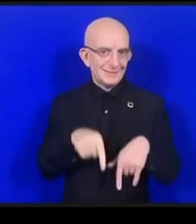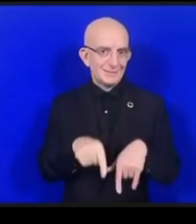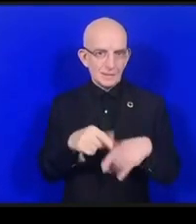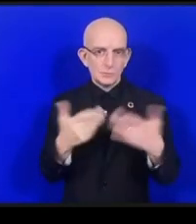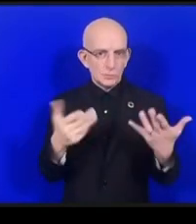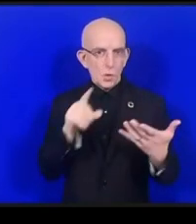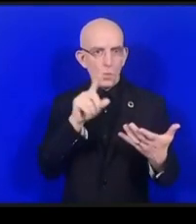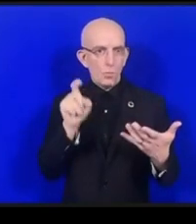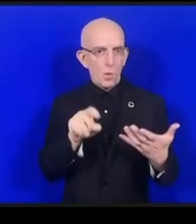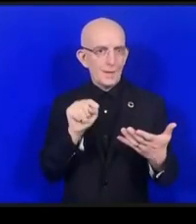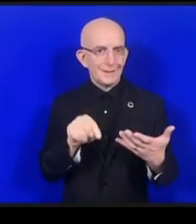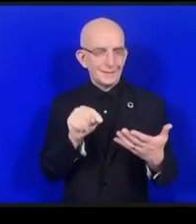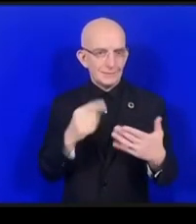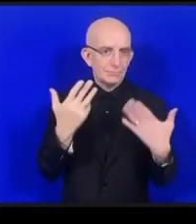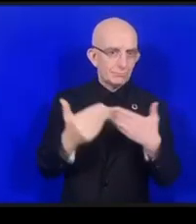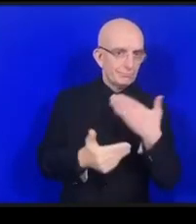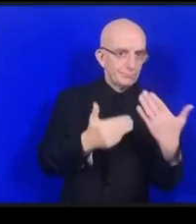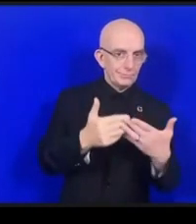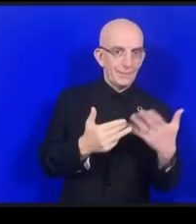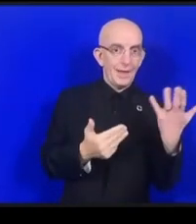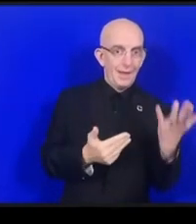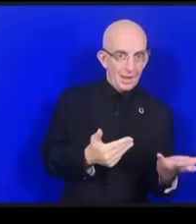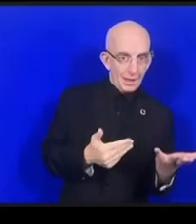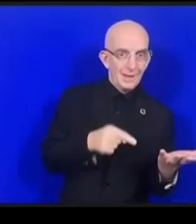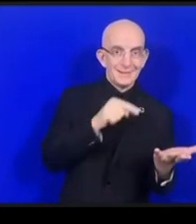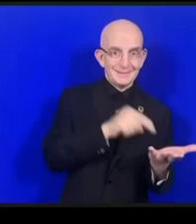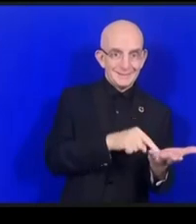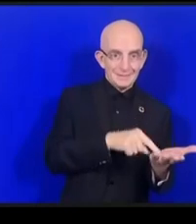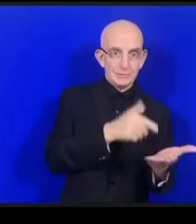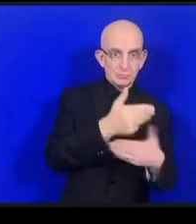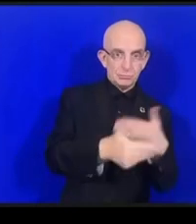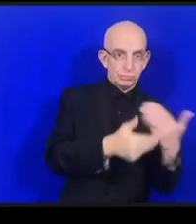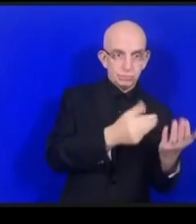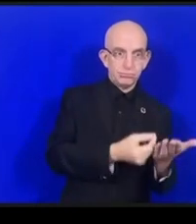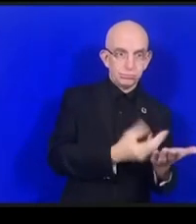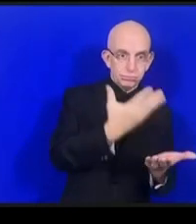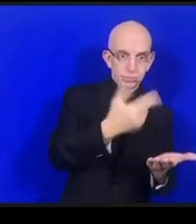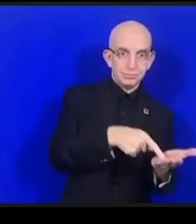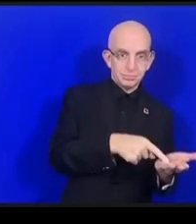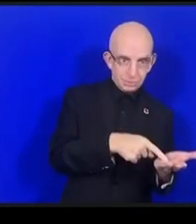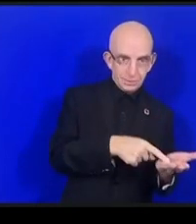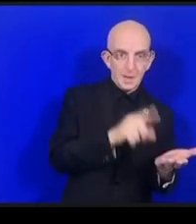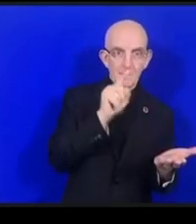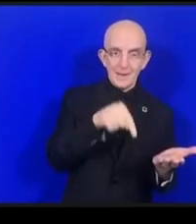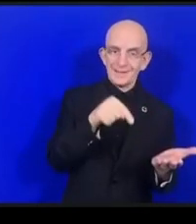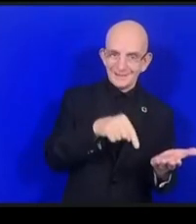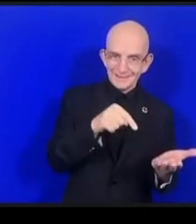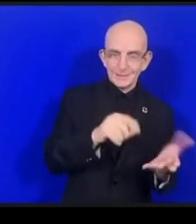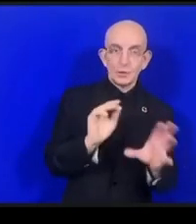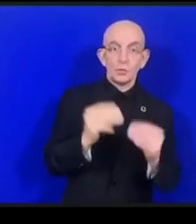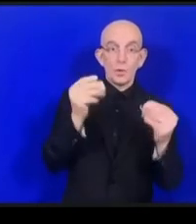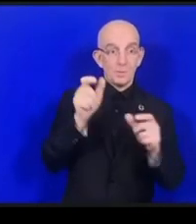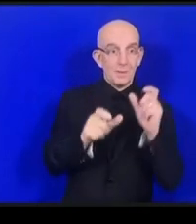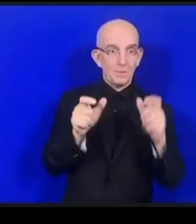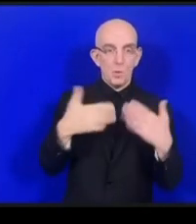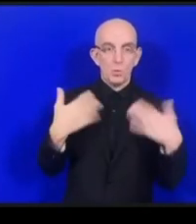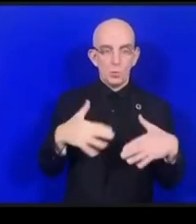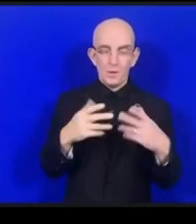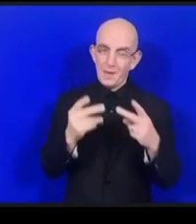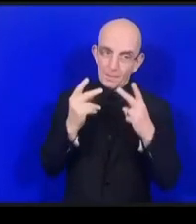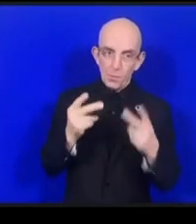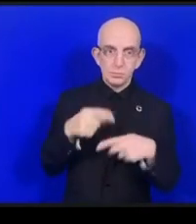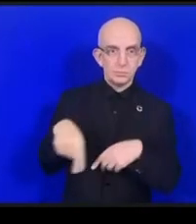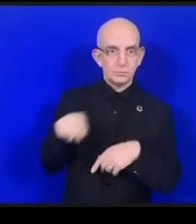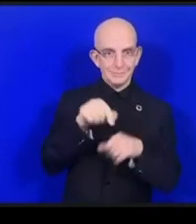сталкиваемся с вызовами которые представляют собой интернет по мере того как интернет развивается и важно Для